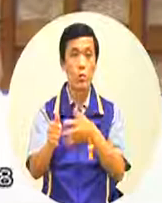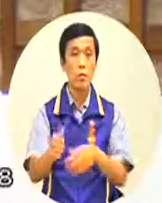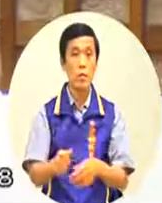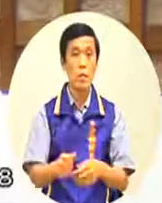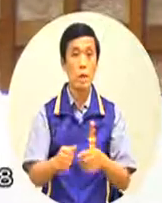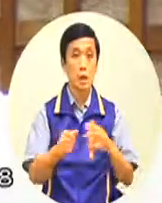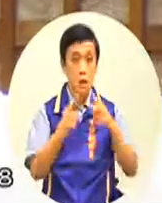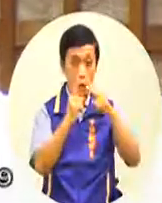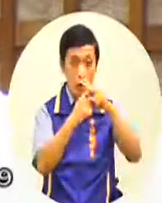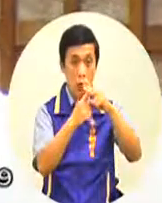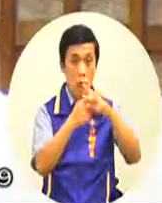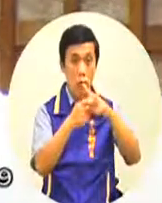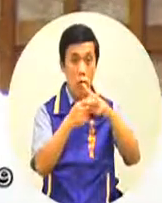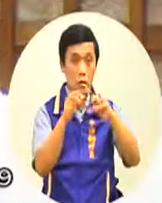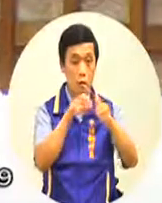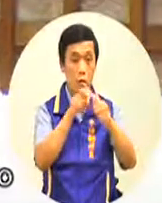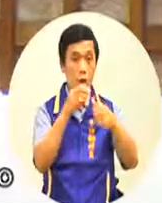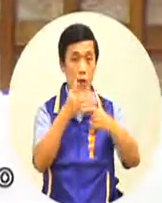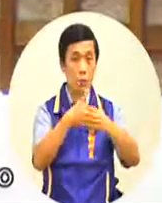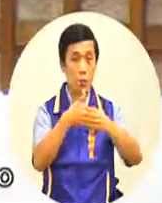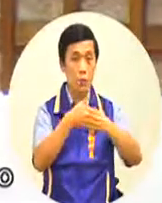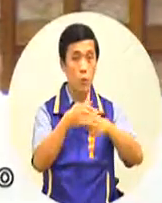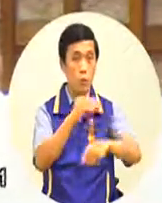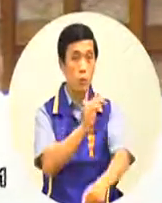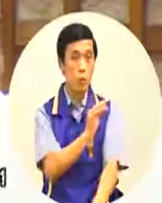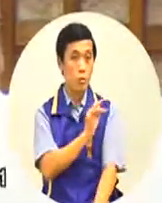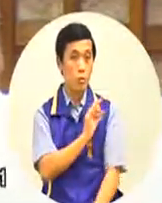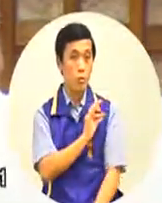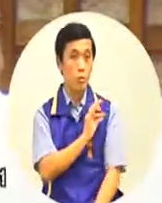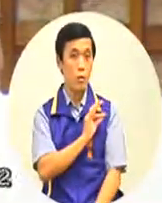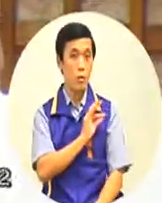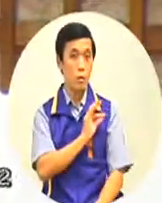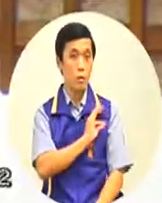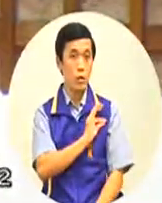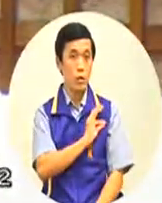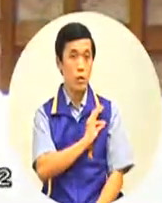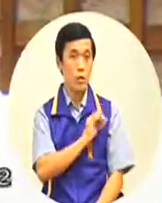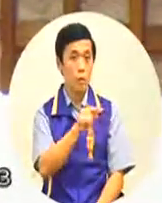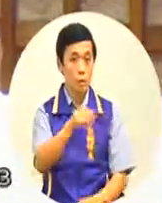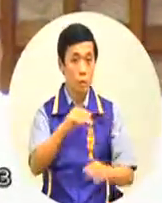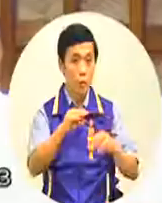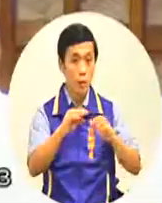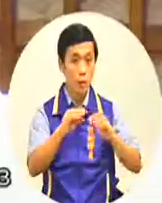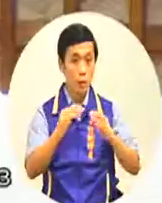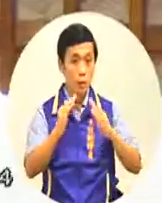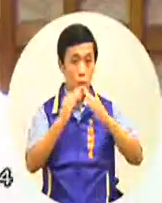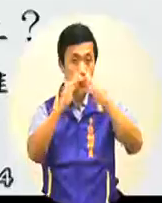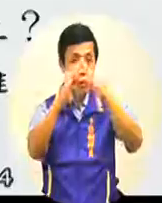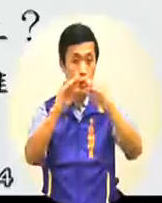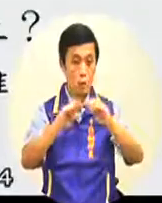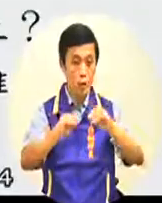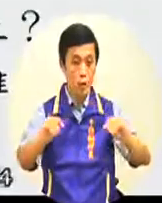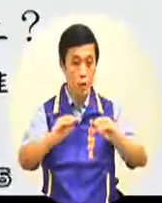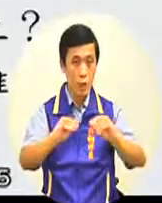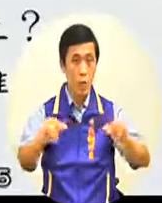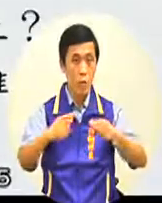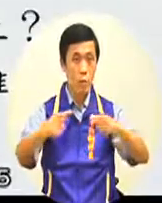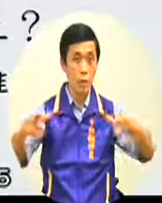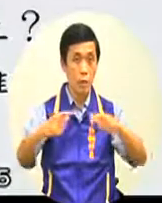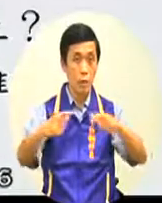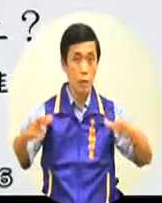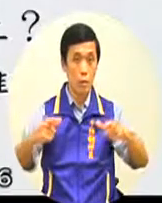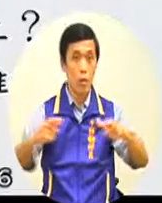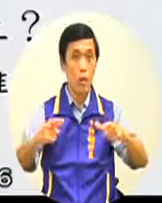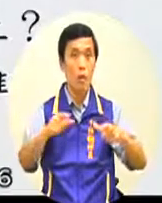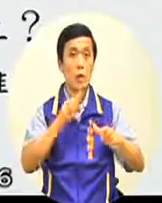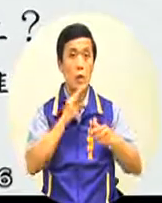小型的养护型的机构啦哦，伊的楼地板面积。以收人老人的人数